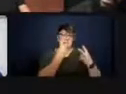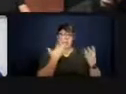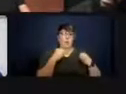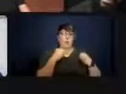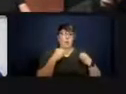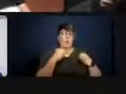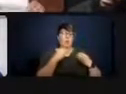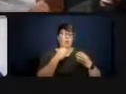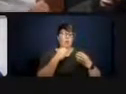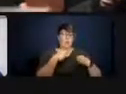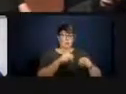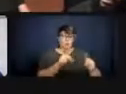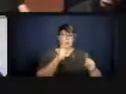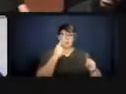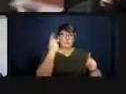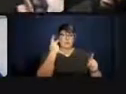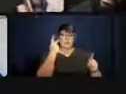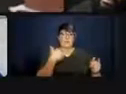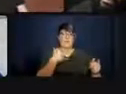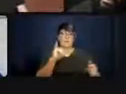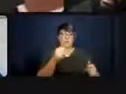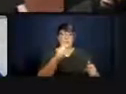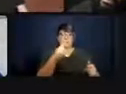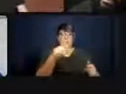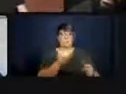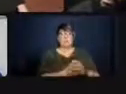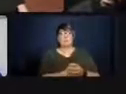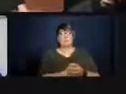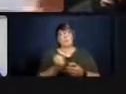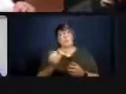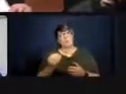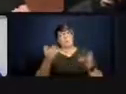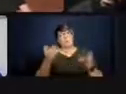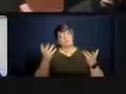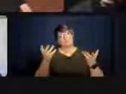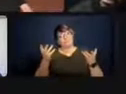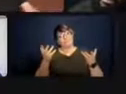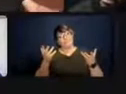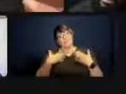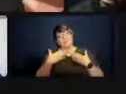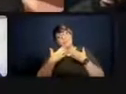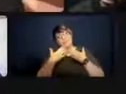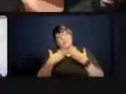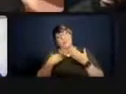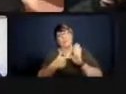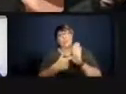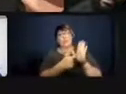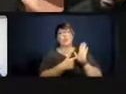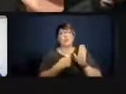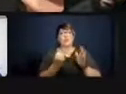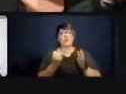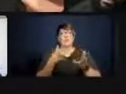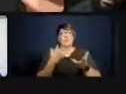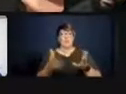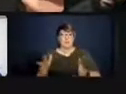na kuangalia jinsi ambavyo tunaweza kuendelea na kazi pale JCPS.